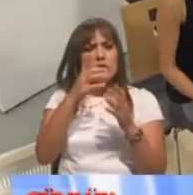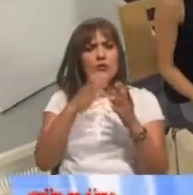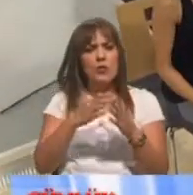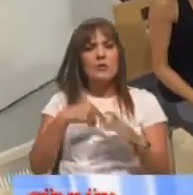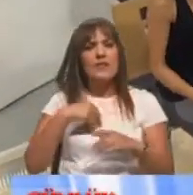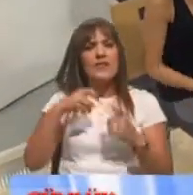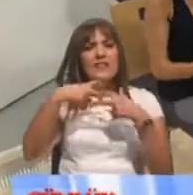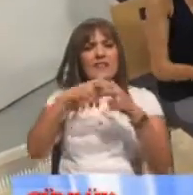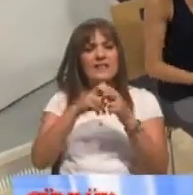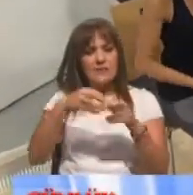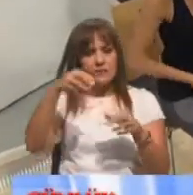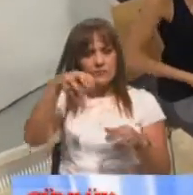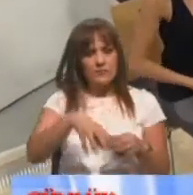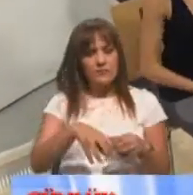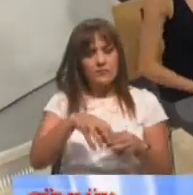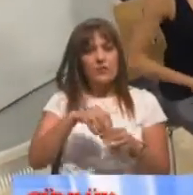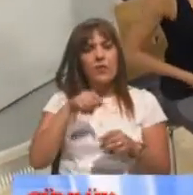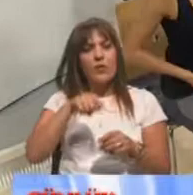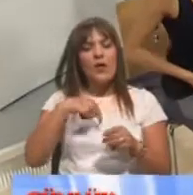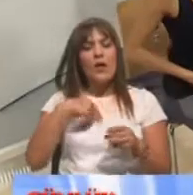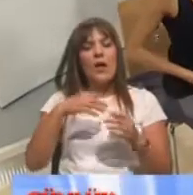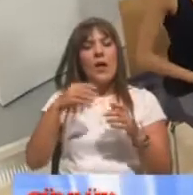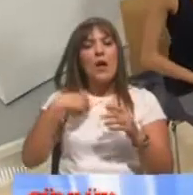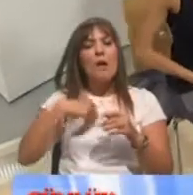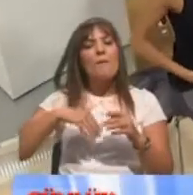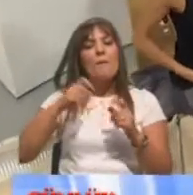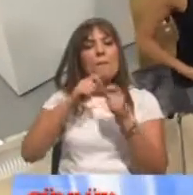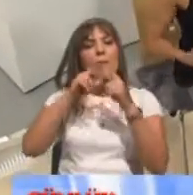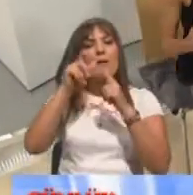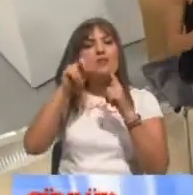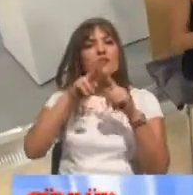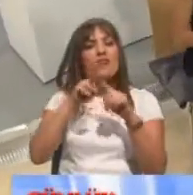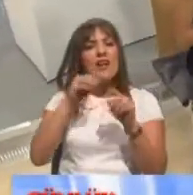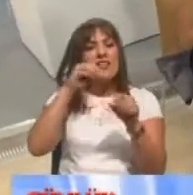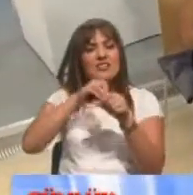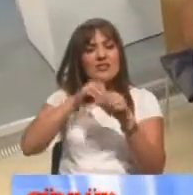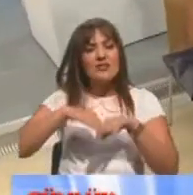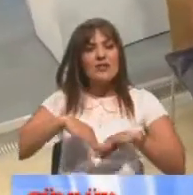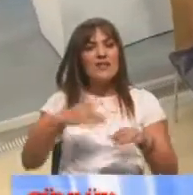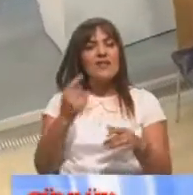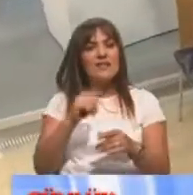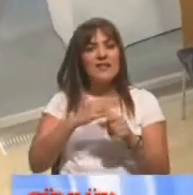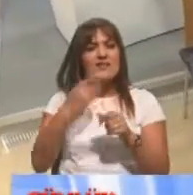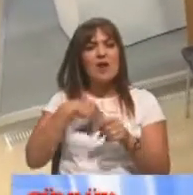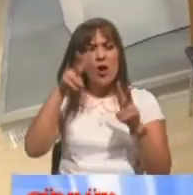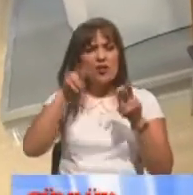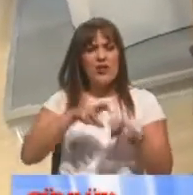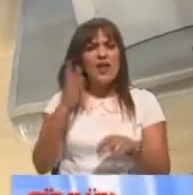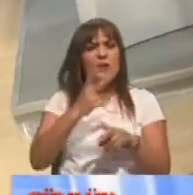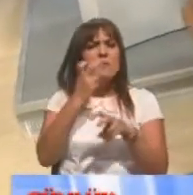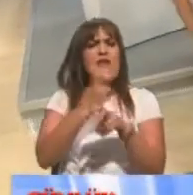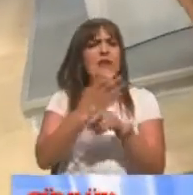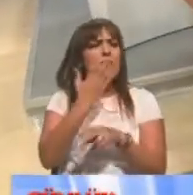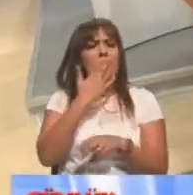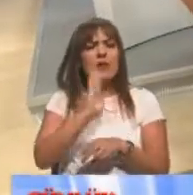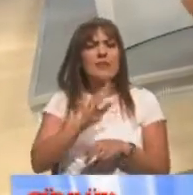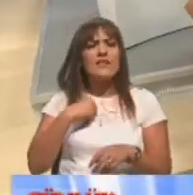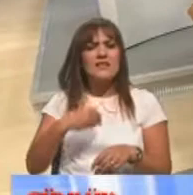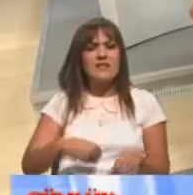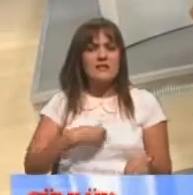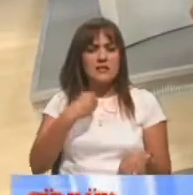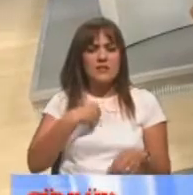Dizlerin arasına doğru koyalım. Ve burada bacak içinin nasıl aktif hale geldiğini ilk önce oturarak herhangi bir risk olmadan